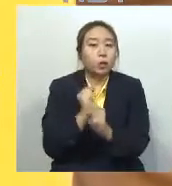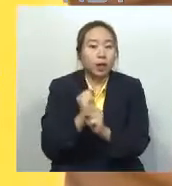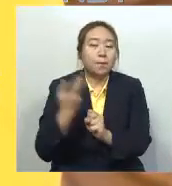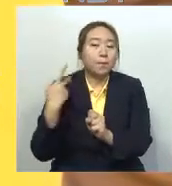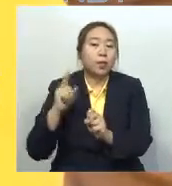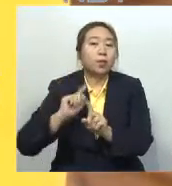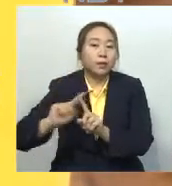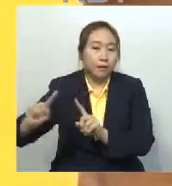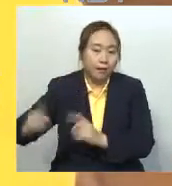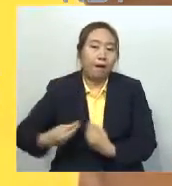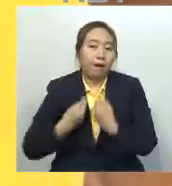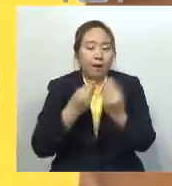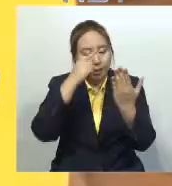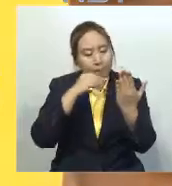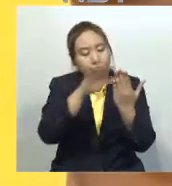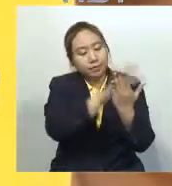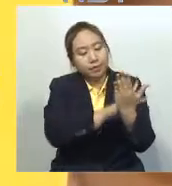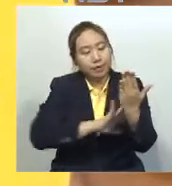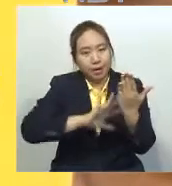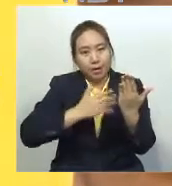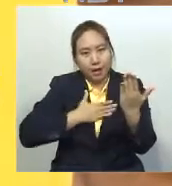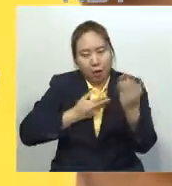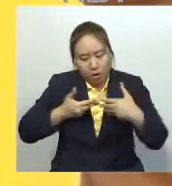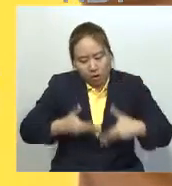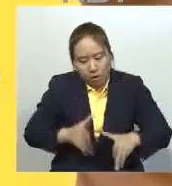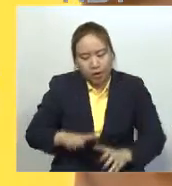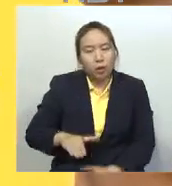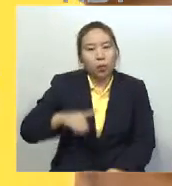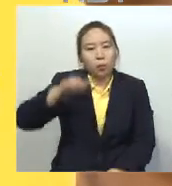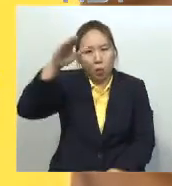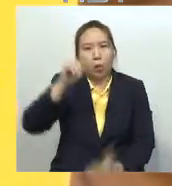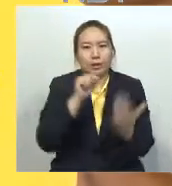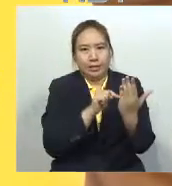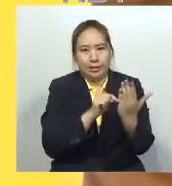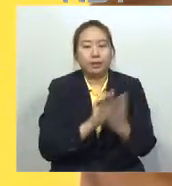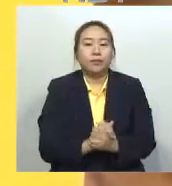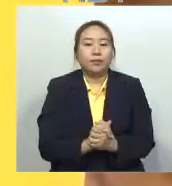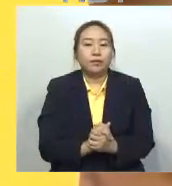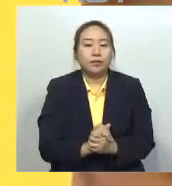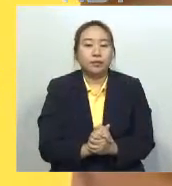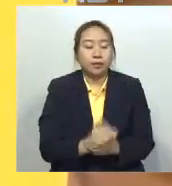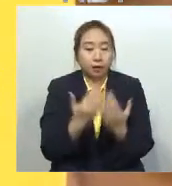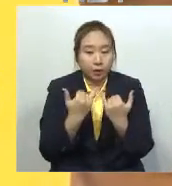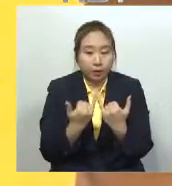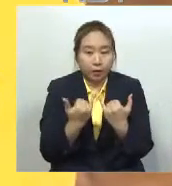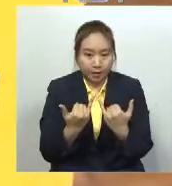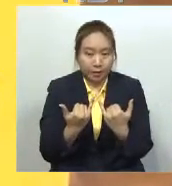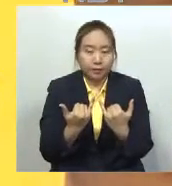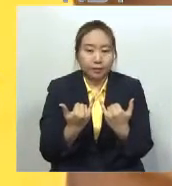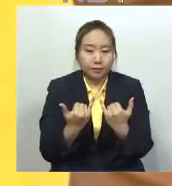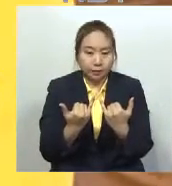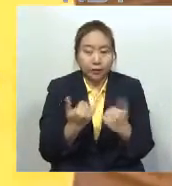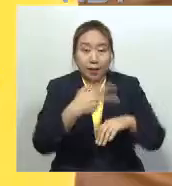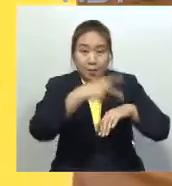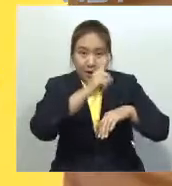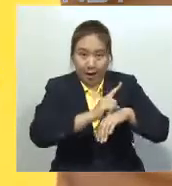เกิดประโยชน์ให้กับแผ่นดินพื้นนี้ที่เราเจริญเติบโตขึ้นมาในวันนี้เพราะฉะนั้นสิ่งเหล่านี้ท่